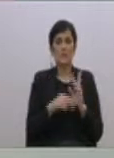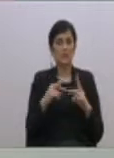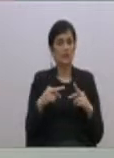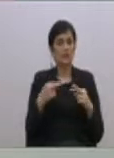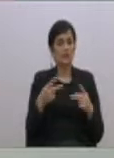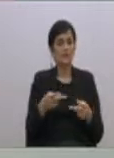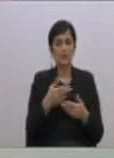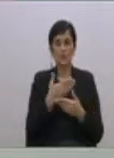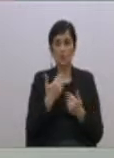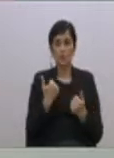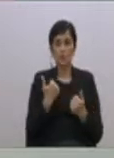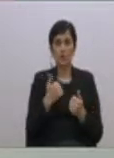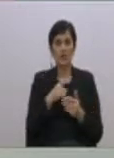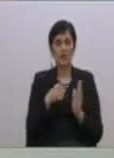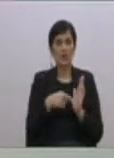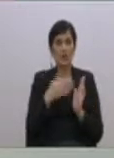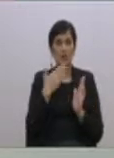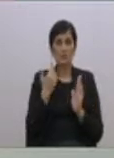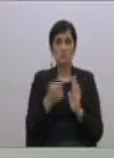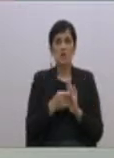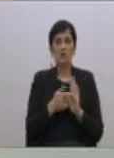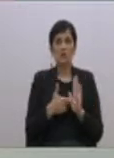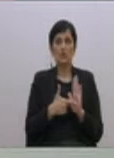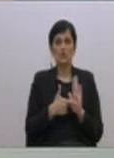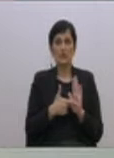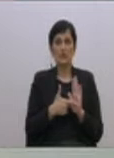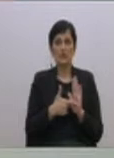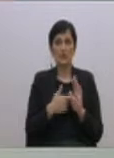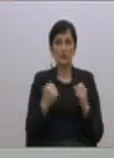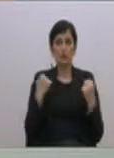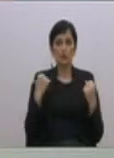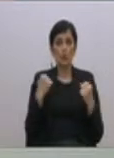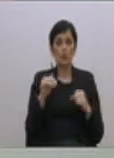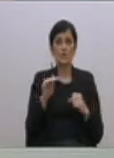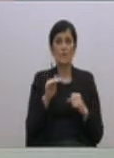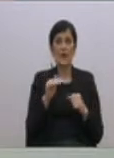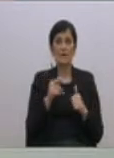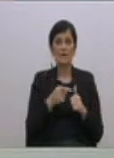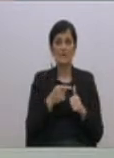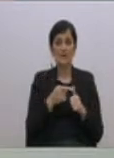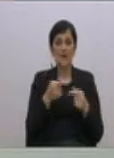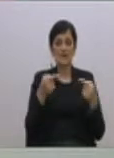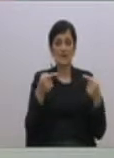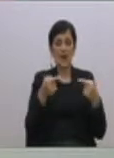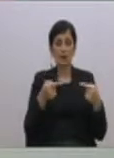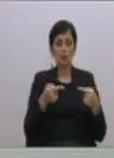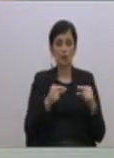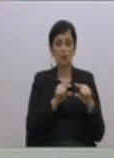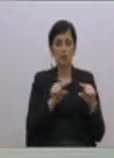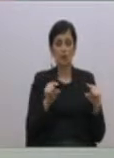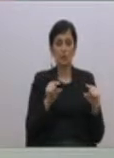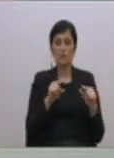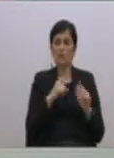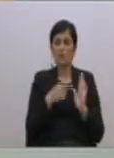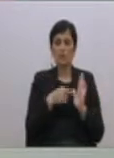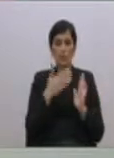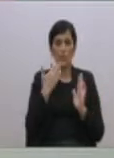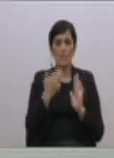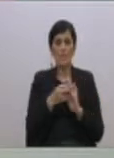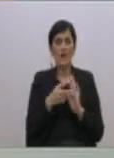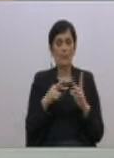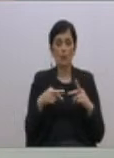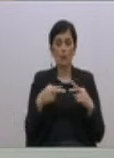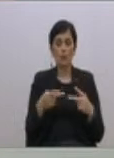არ განხორციელებულა. კითხვები არ არის? მე-17. აქაც სპორტული ფედერაციის სახელი დაზუსტდა. კითხვები არ არის? მე-18.